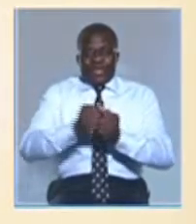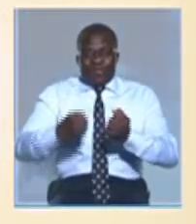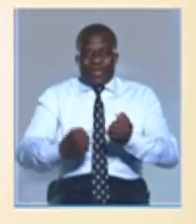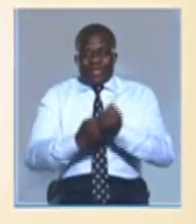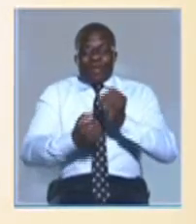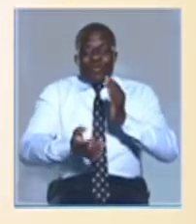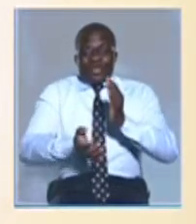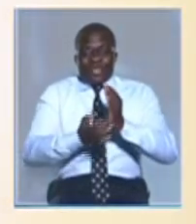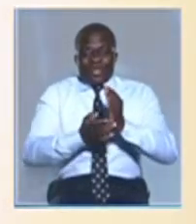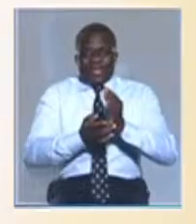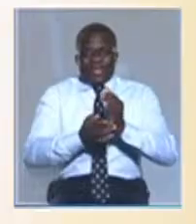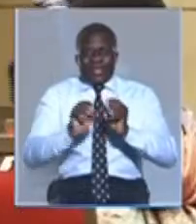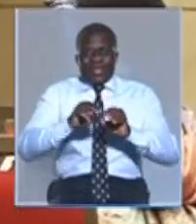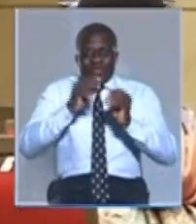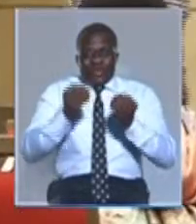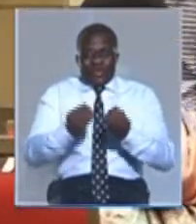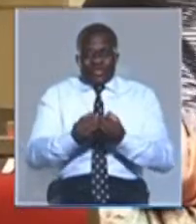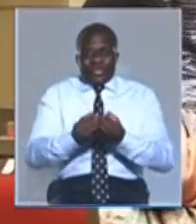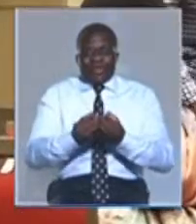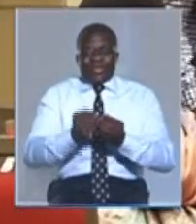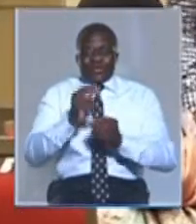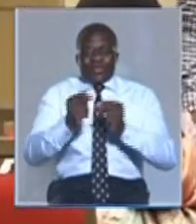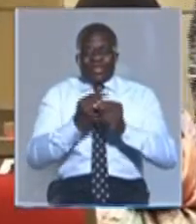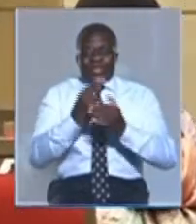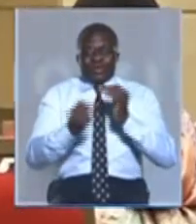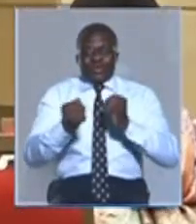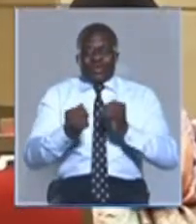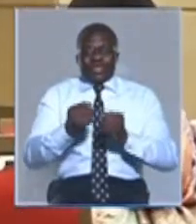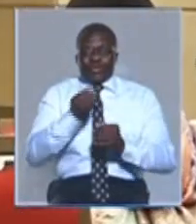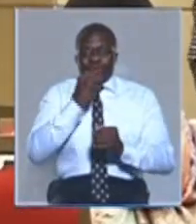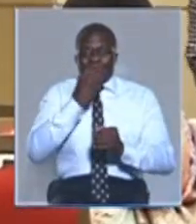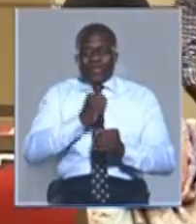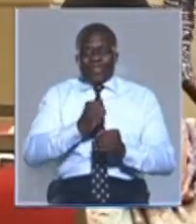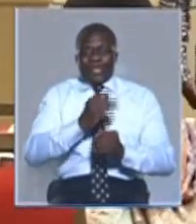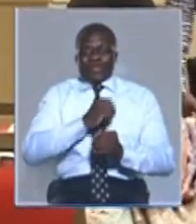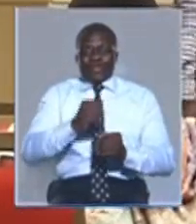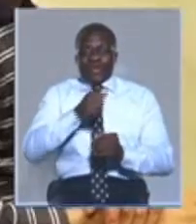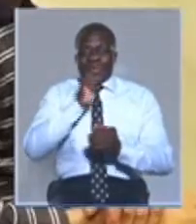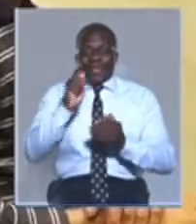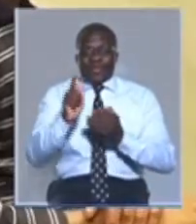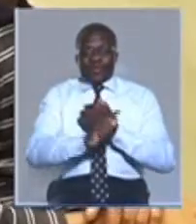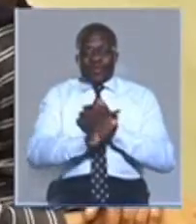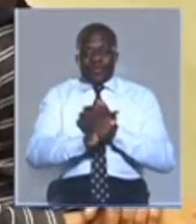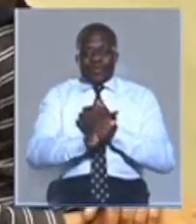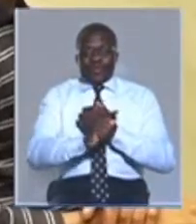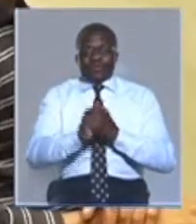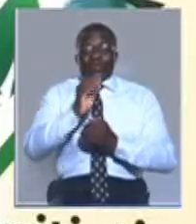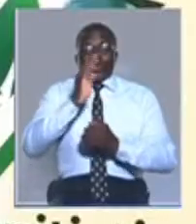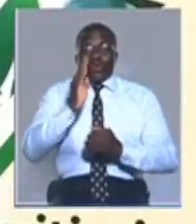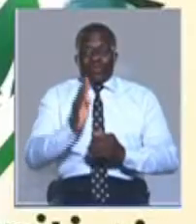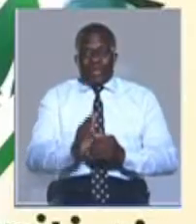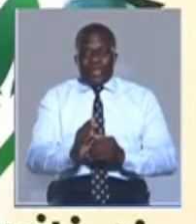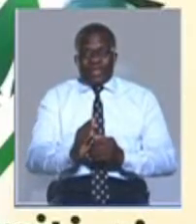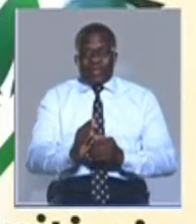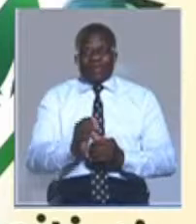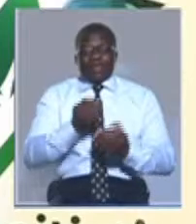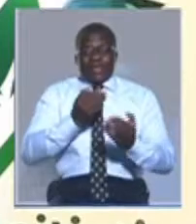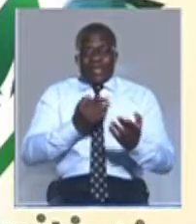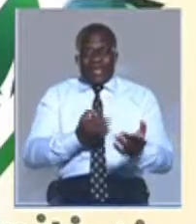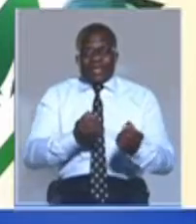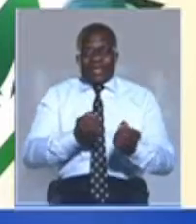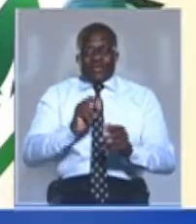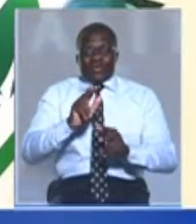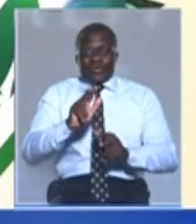l'appui technique de l'Organisation des Nations Unies pour l'alimentation et l'agriculture. Au Bénin, il est attendu